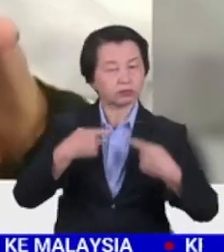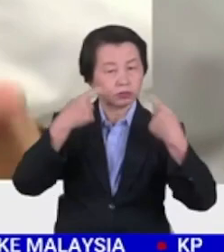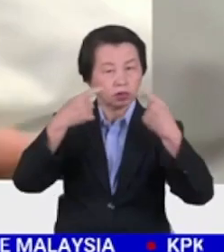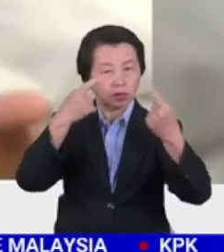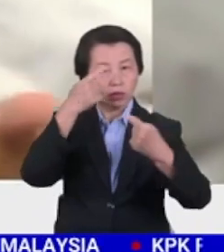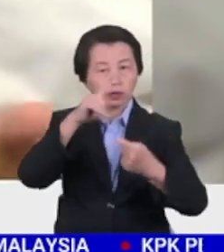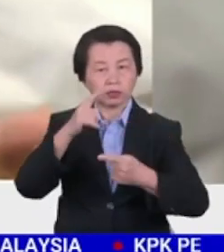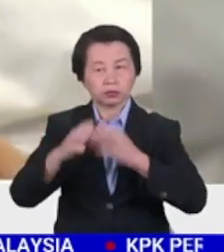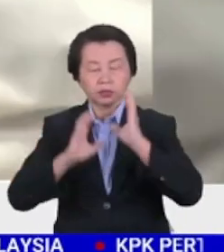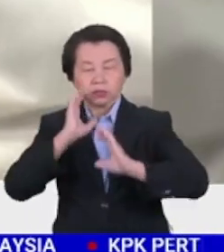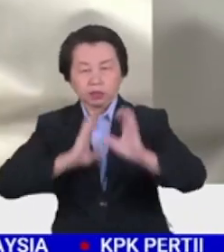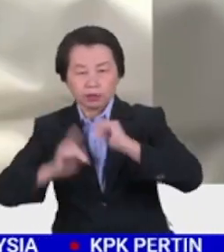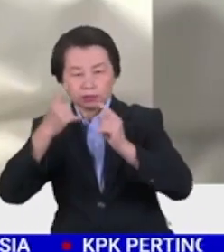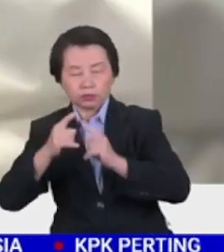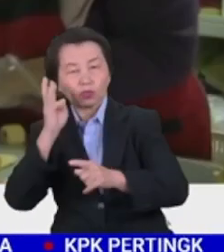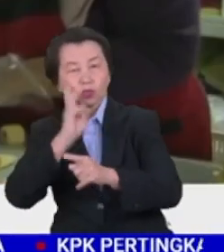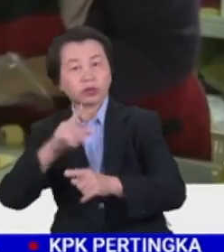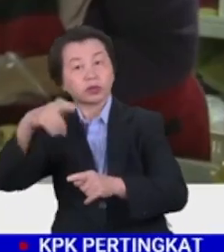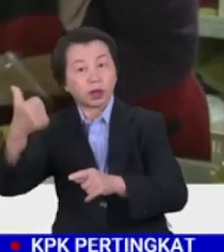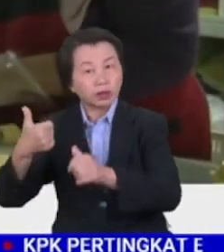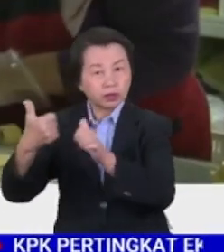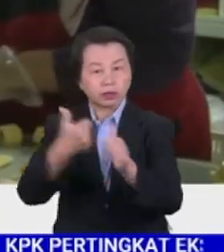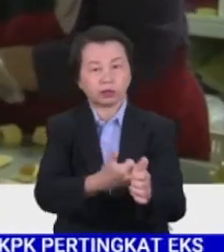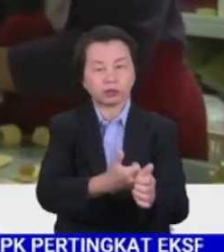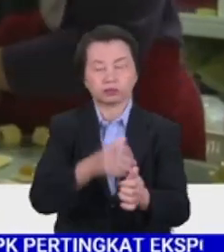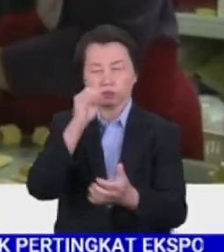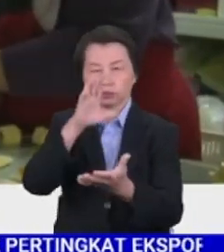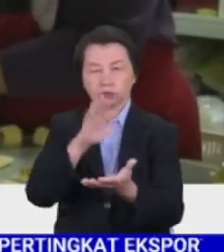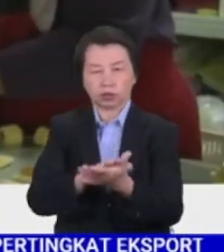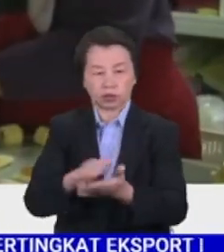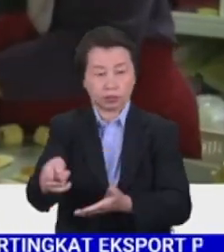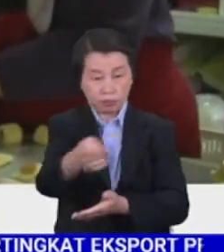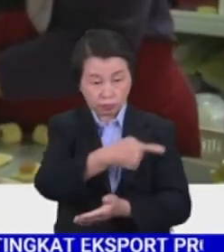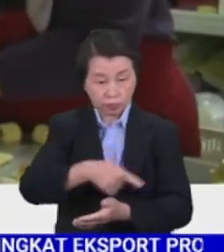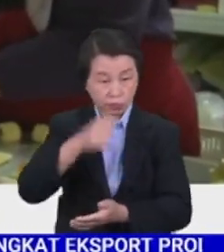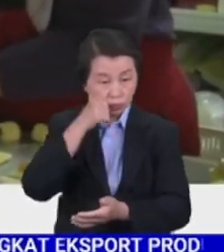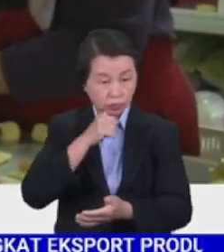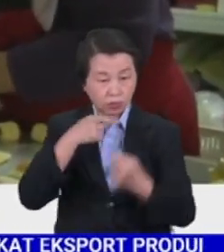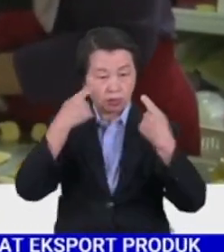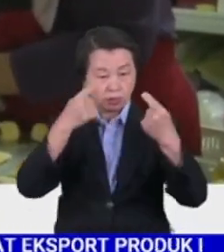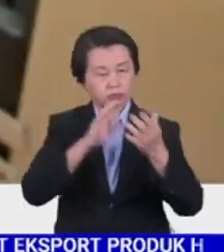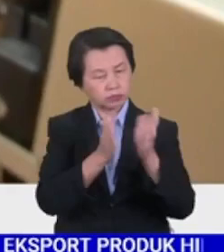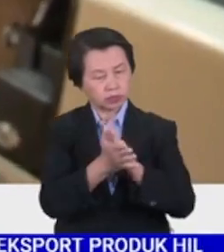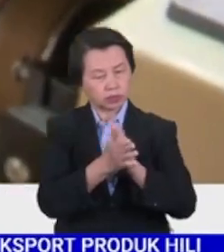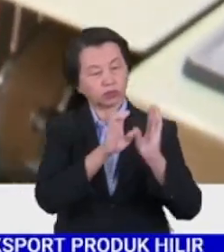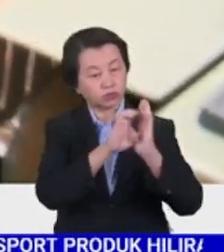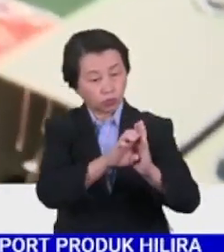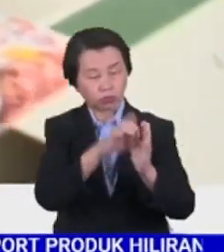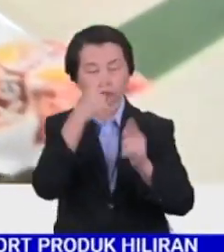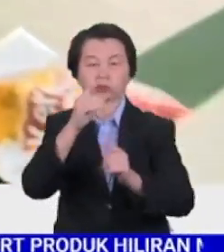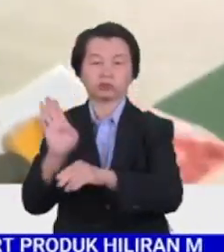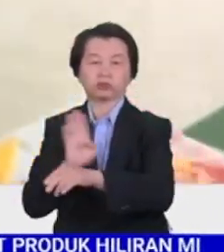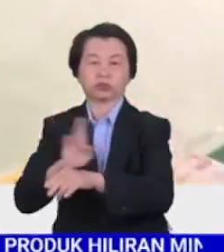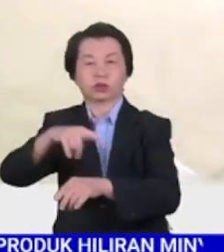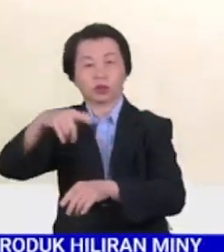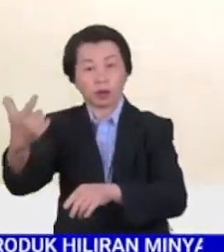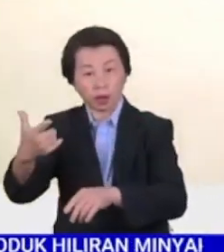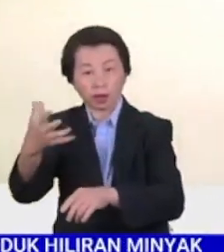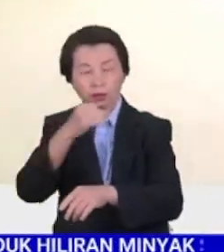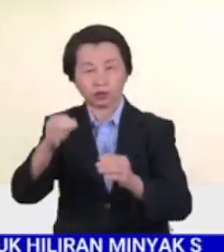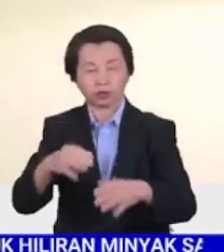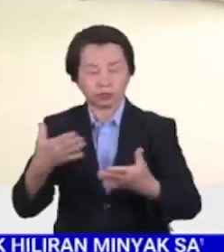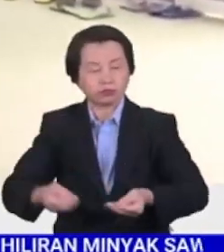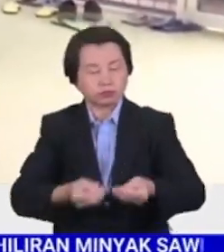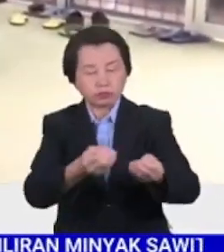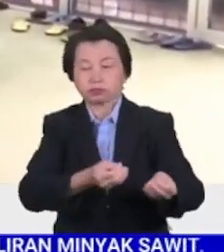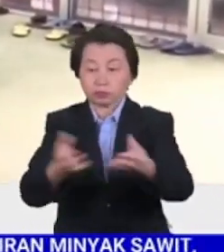sebagai inspirasi kepada wanita lain. Beliau yakin mereka yang berjaya mampu menjadi idola kepada usahawan lain sekaligus